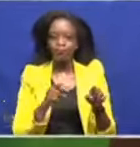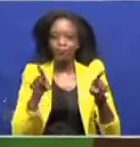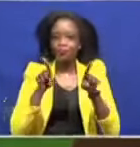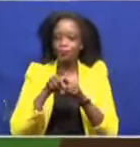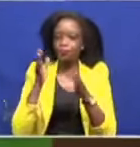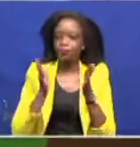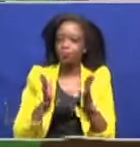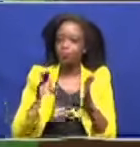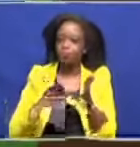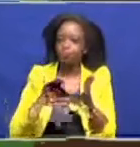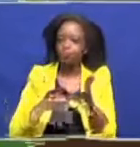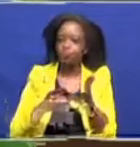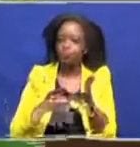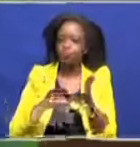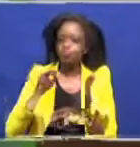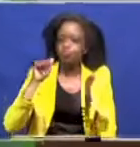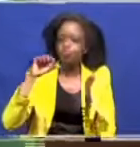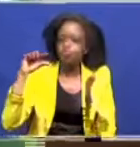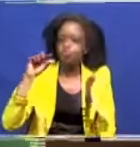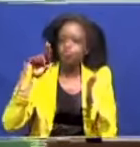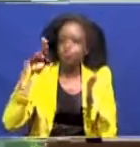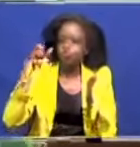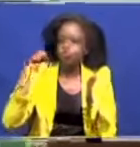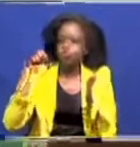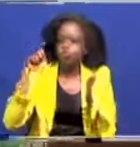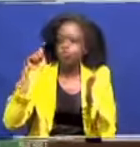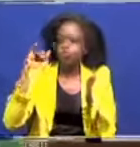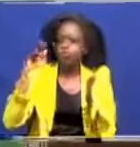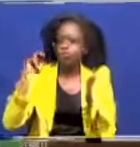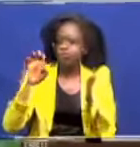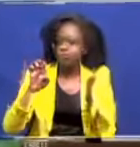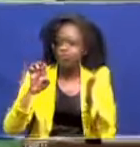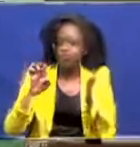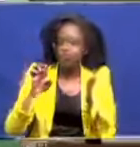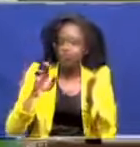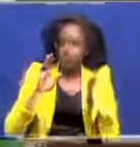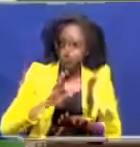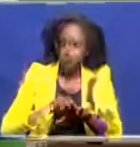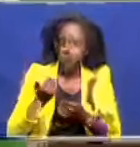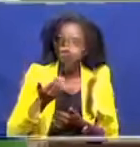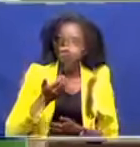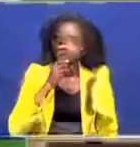anaitwa Augustus Caesar walijiona na kujiita wana wa miungu.